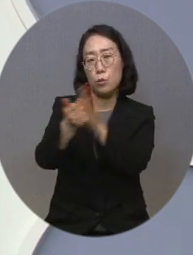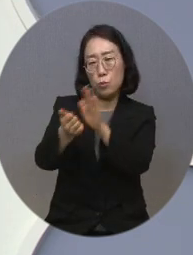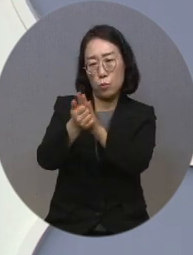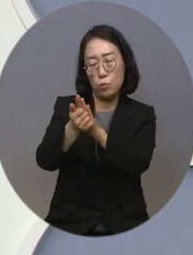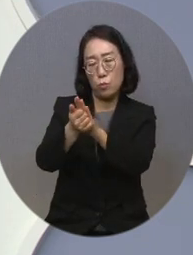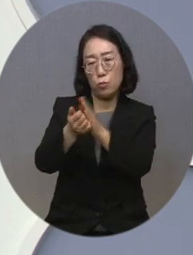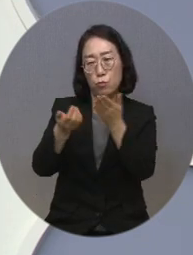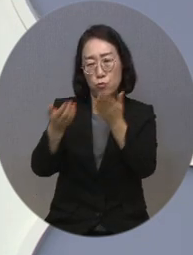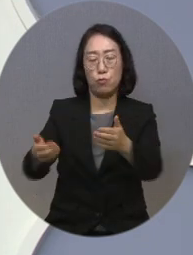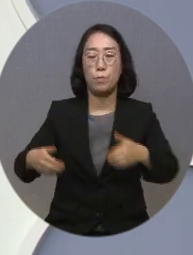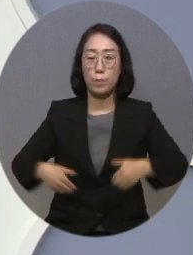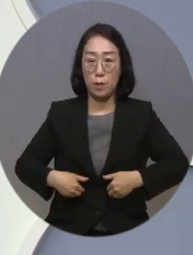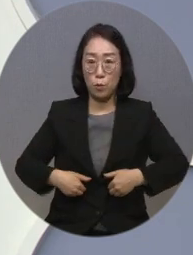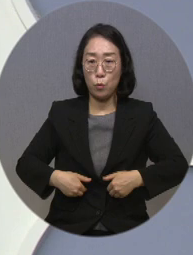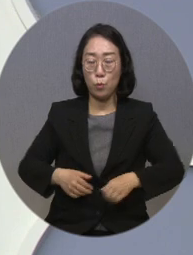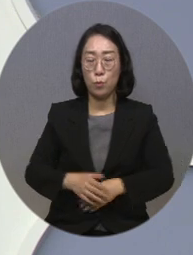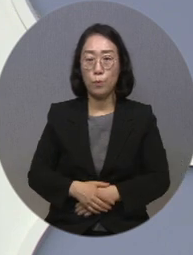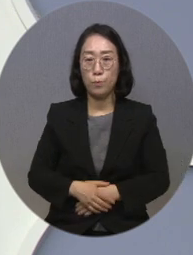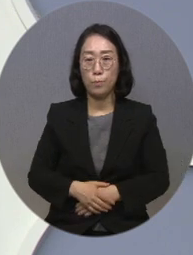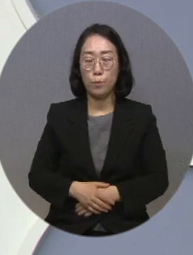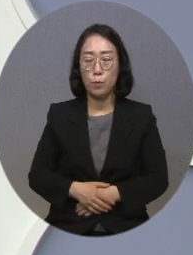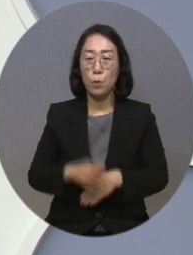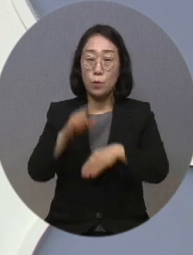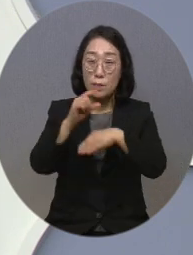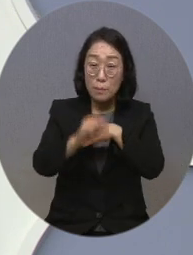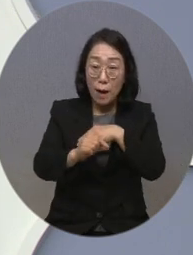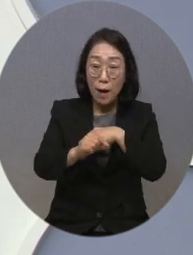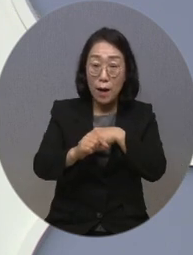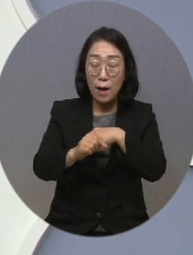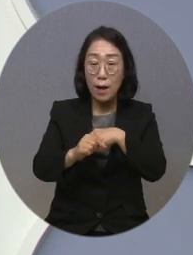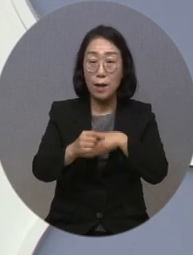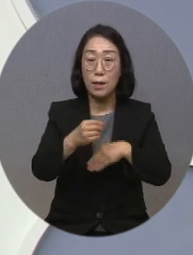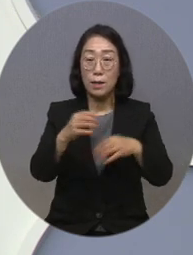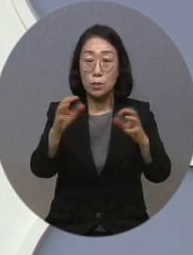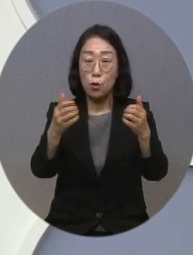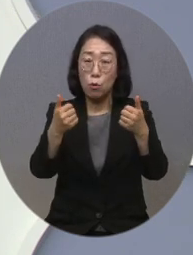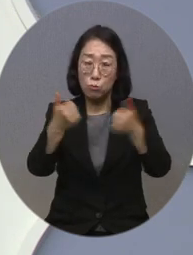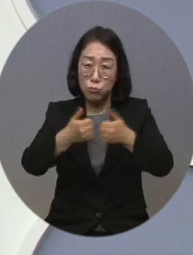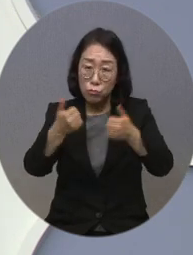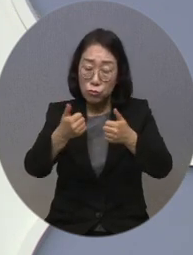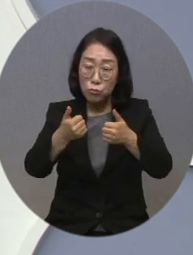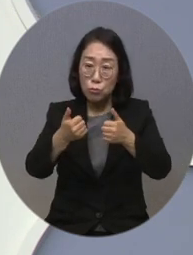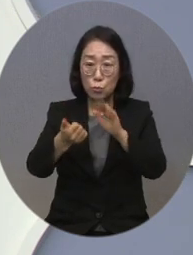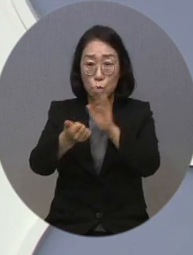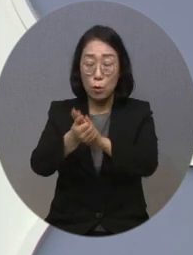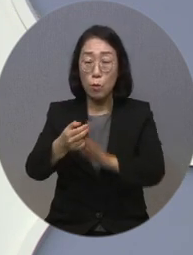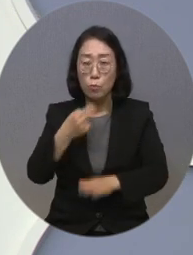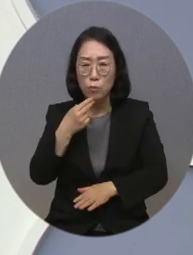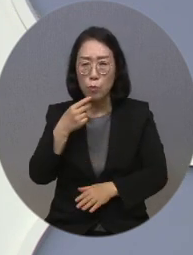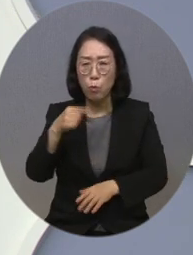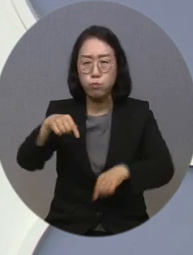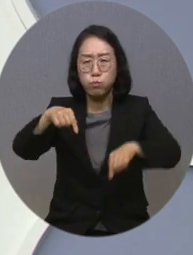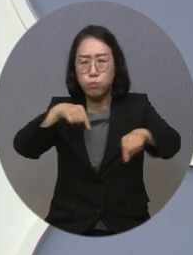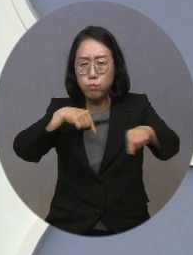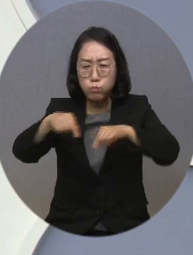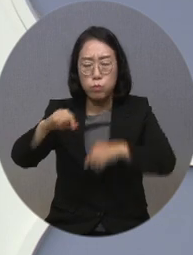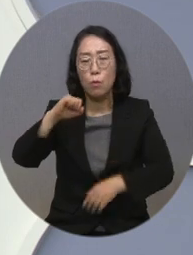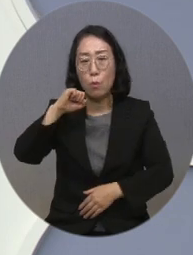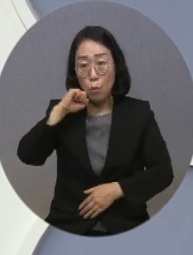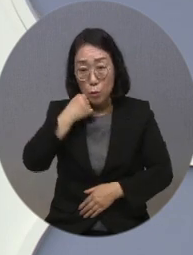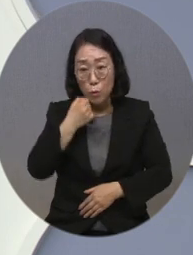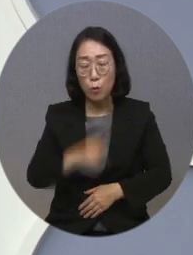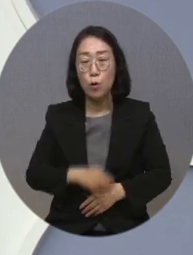그런 지방정부와 지방의회가 되지 않으면 대통령이 굉장히 일을 수행하기가 어렵습니다. 이왕